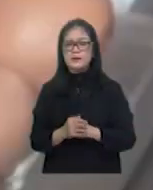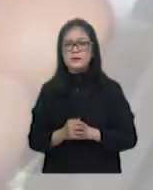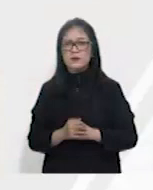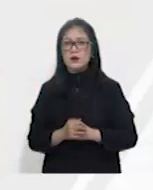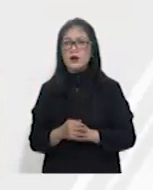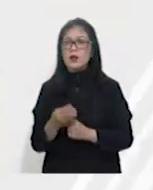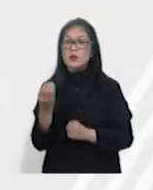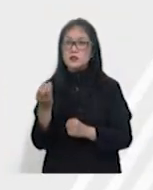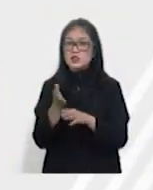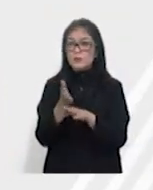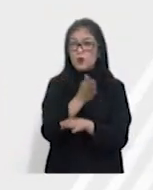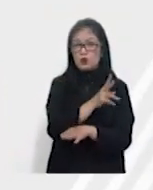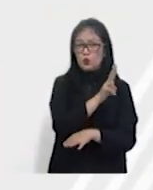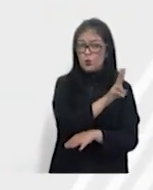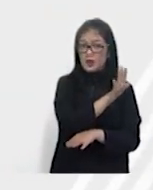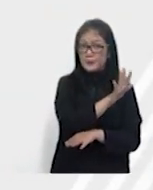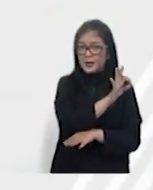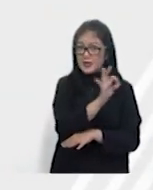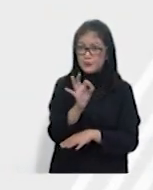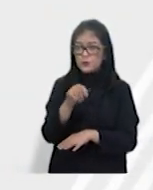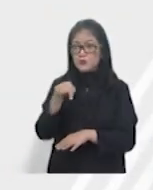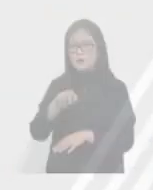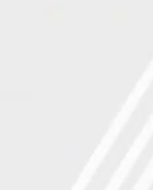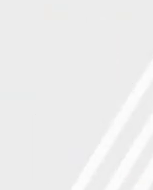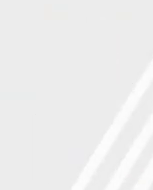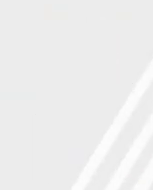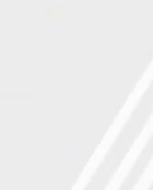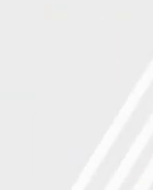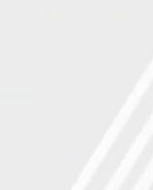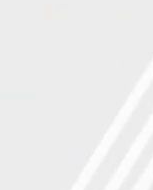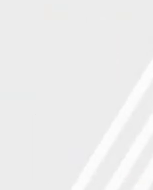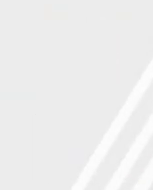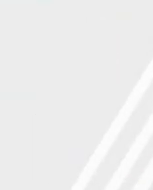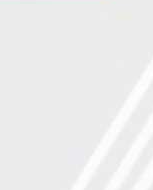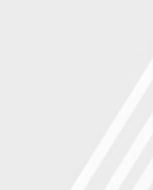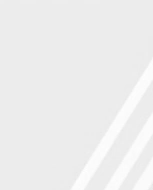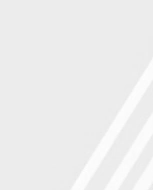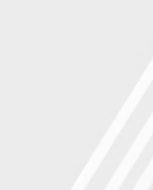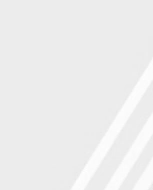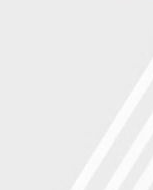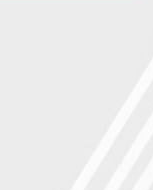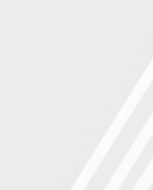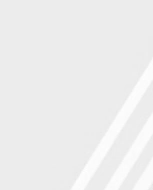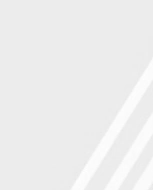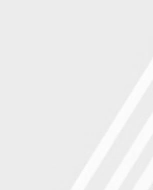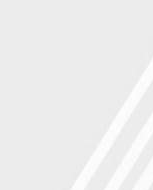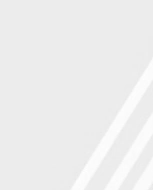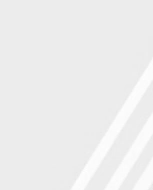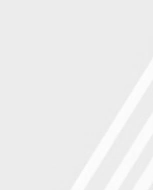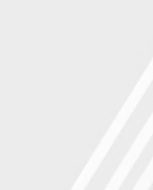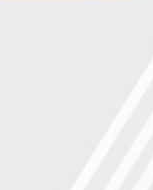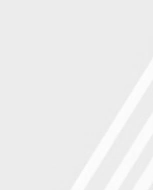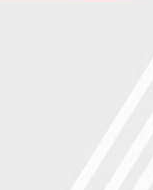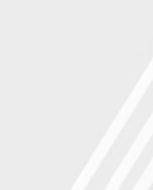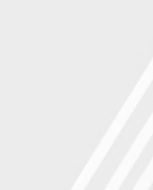awalnya Rp25.000 hingga Rp28.000 per kilogram kini naik menjadi Rp31.000 per kilogram.